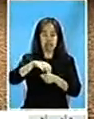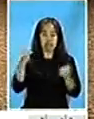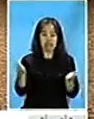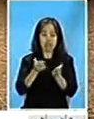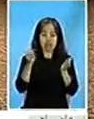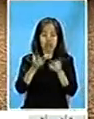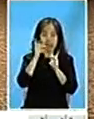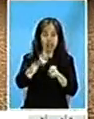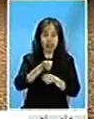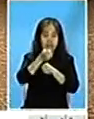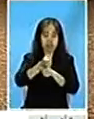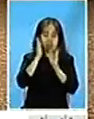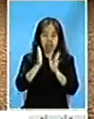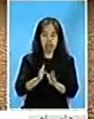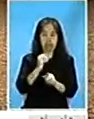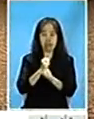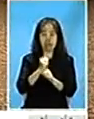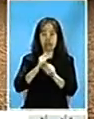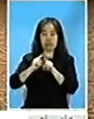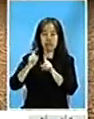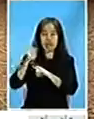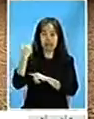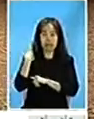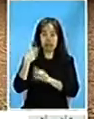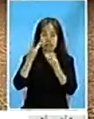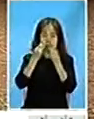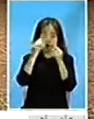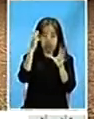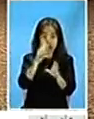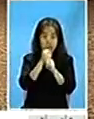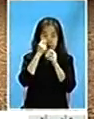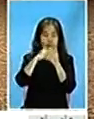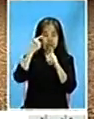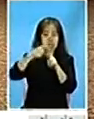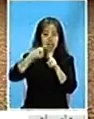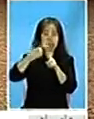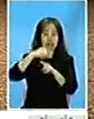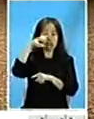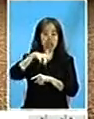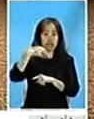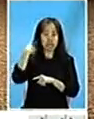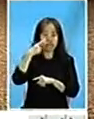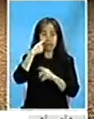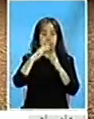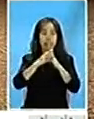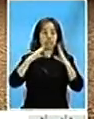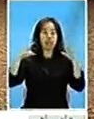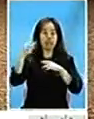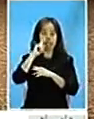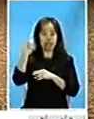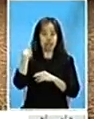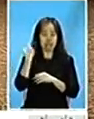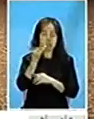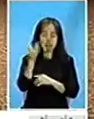รณ์เมื่อรวมตัวเลขที่แต่ละหน่วยงานขอไปในเรื่องของค่าเช่าโกดังสินค้าแล้วมันมากเกินกว่าปริมาณ